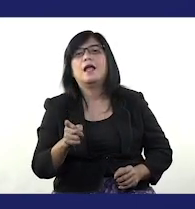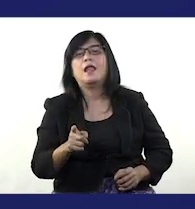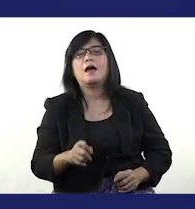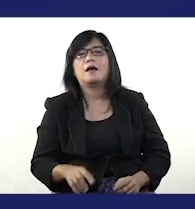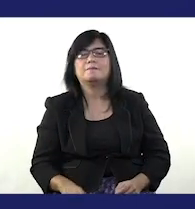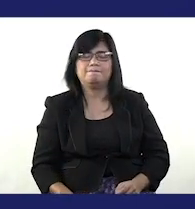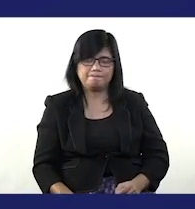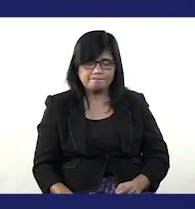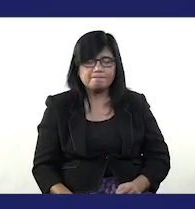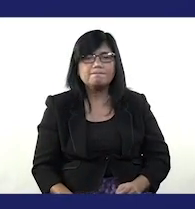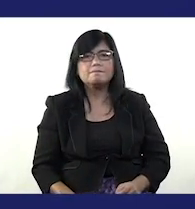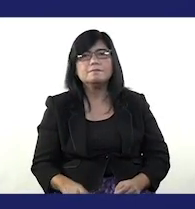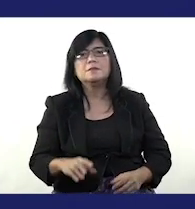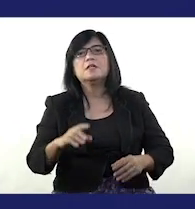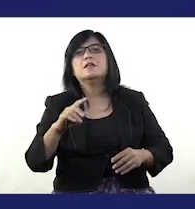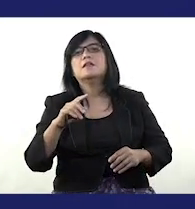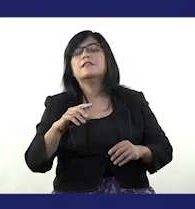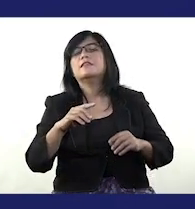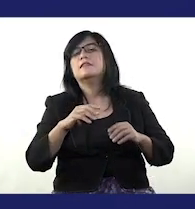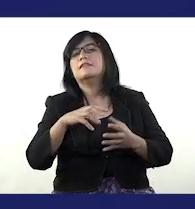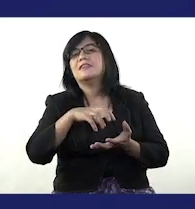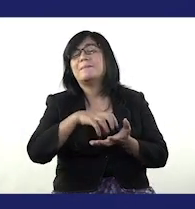di dunia ini tempat saya bekerja